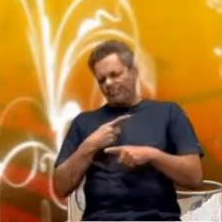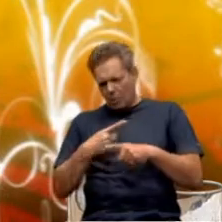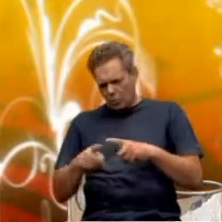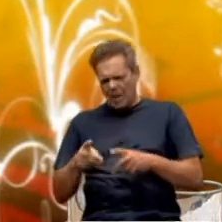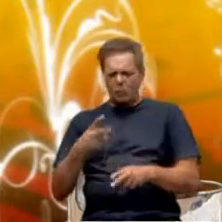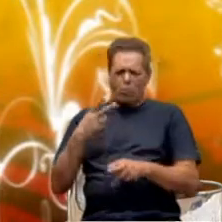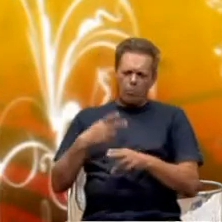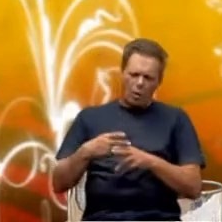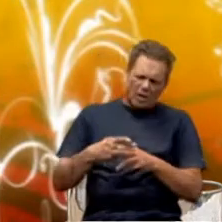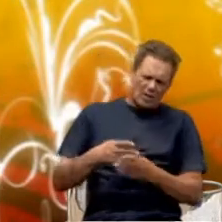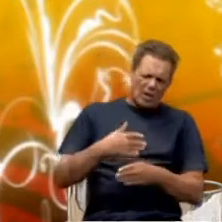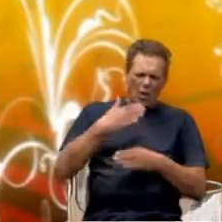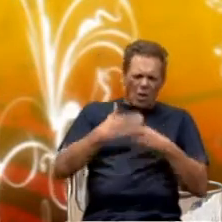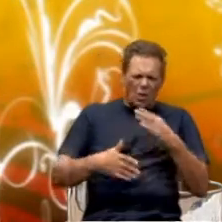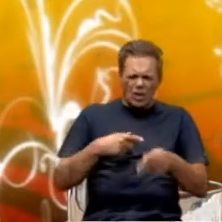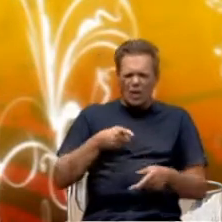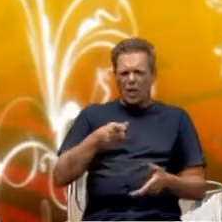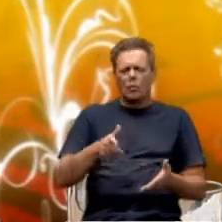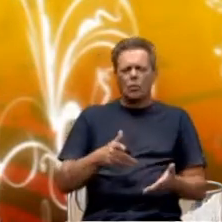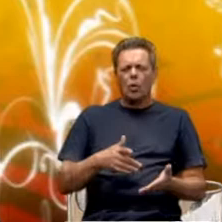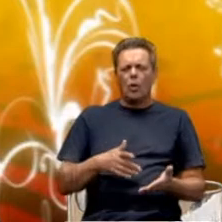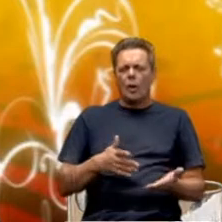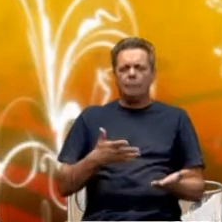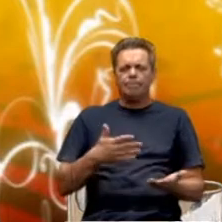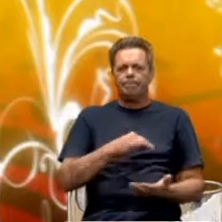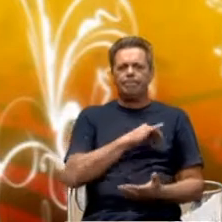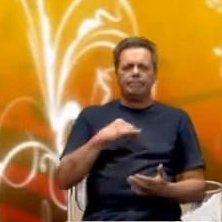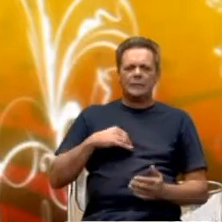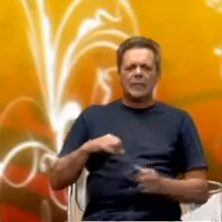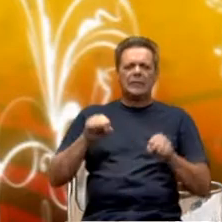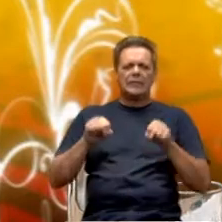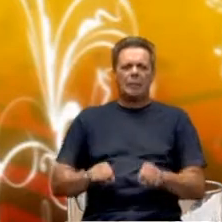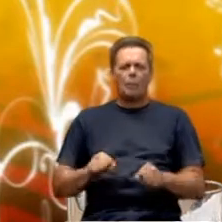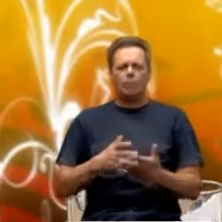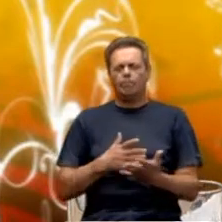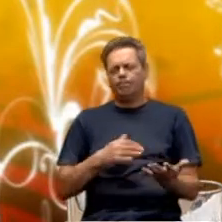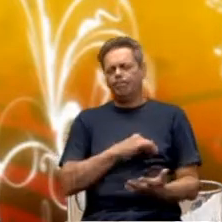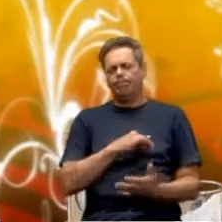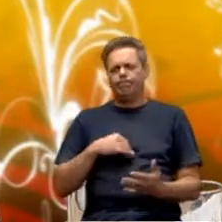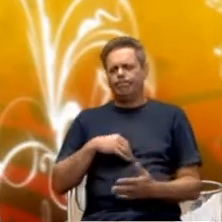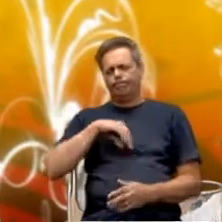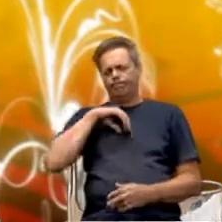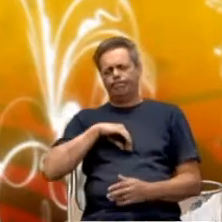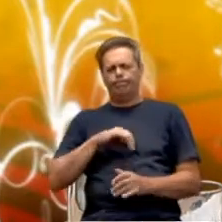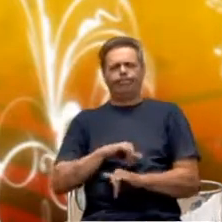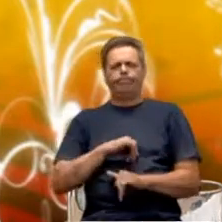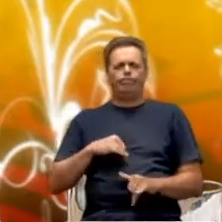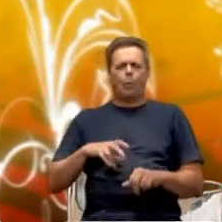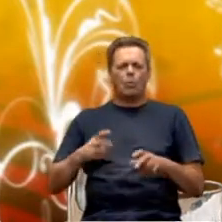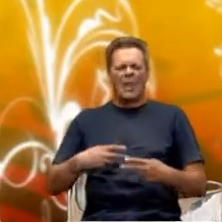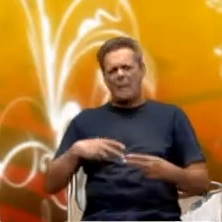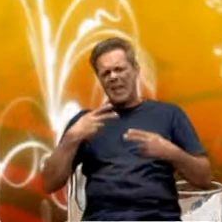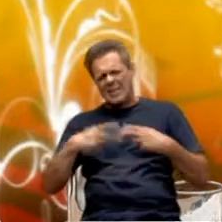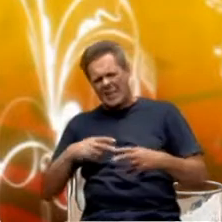bolesti, ograničenju ili nešto, to je samo pouzdanje. To prvo što izgubimo. Strah